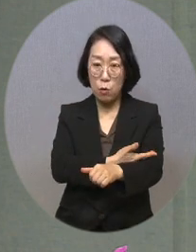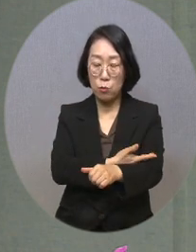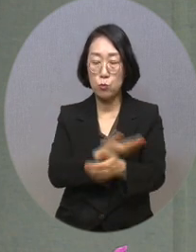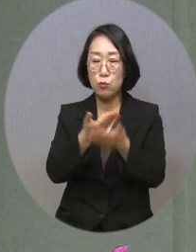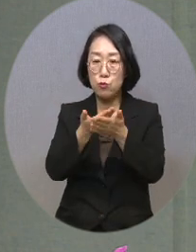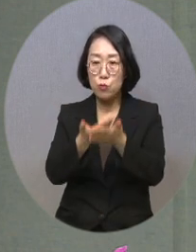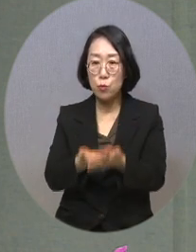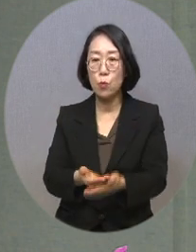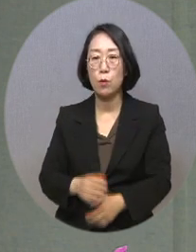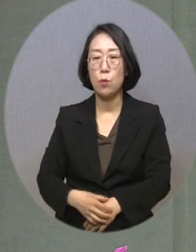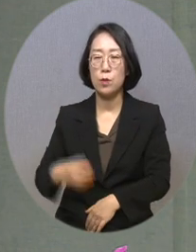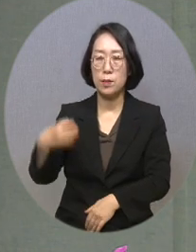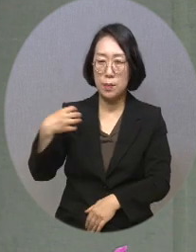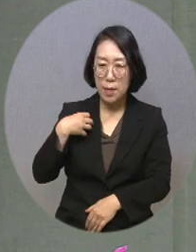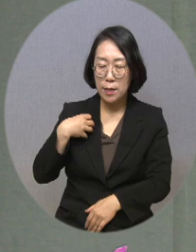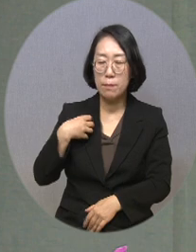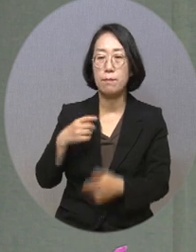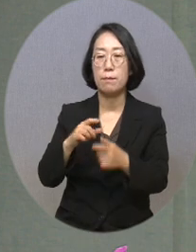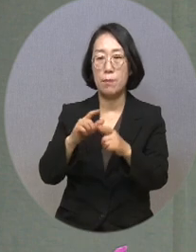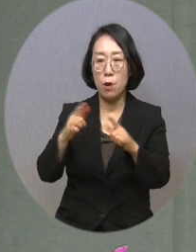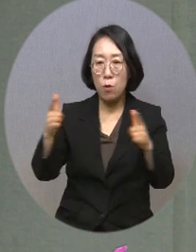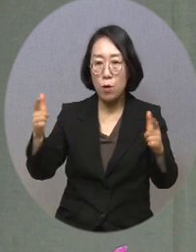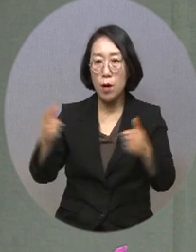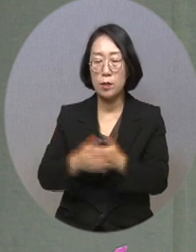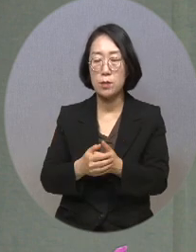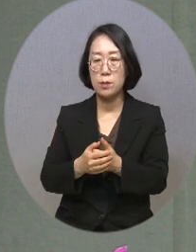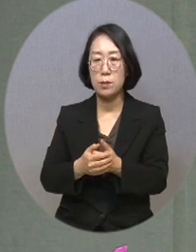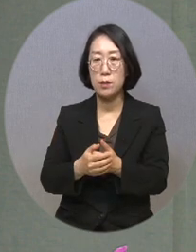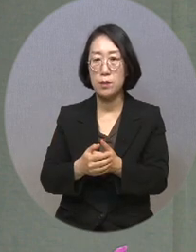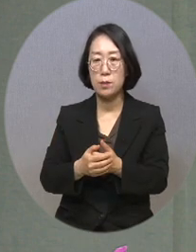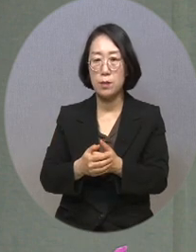중요하지만은 책임과 의무가 네. 딸기